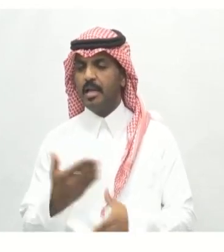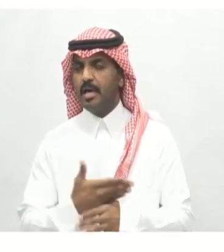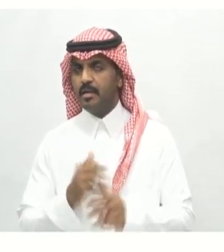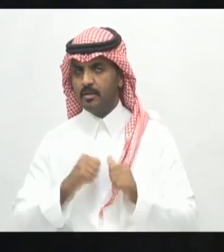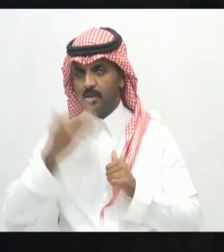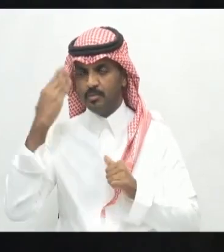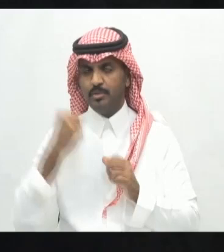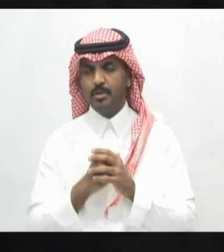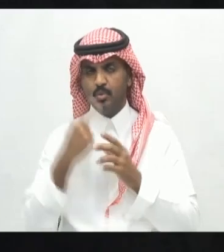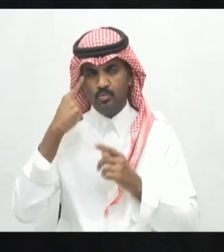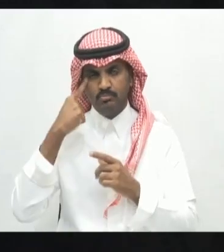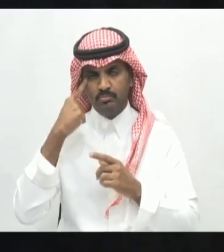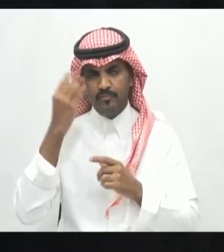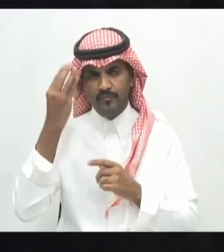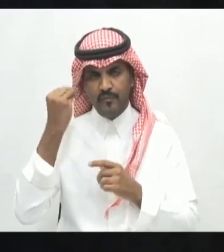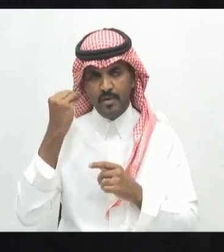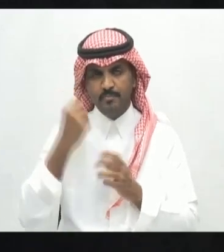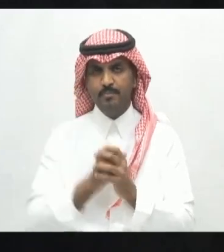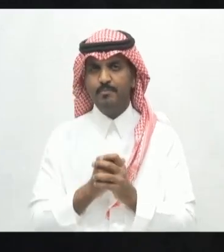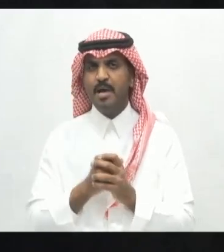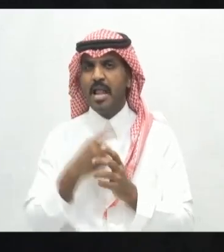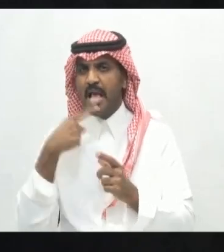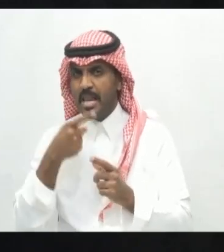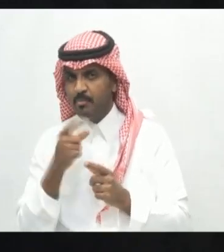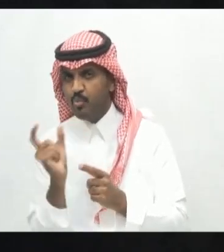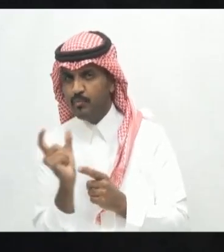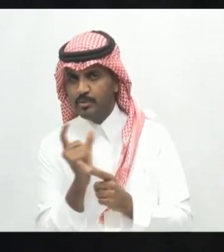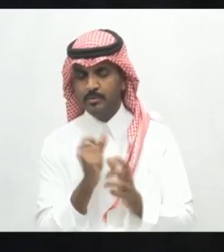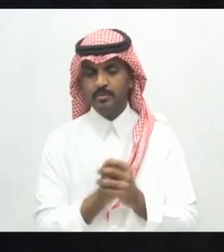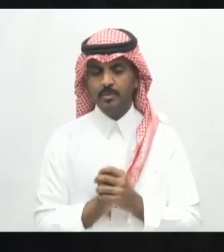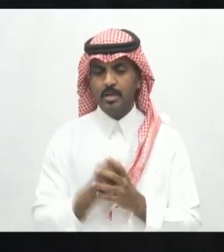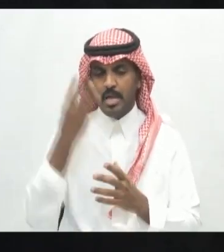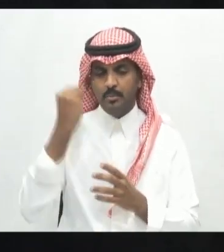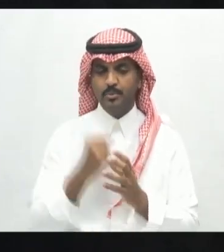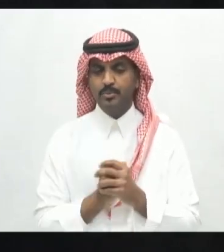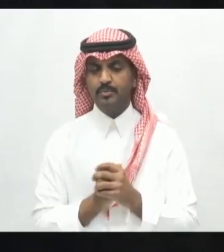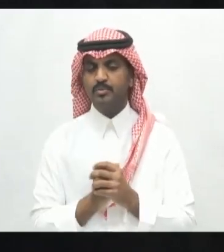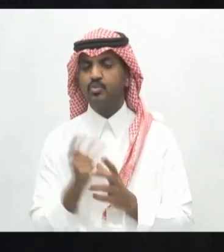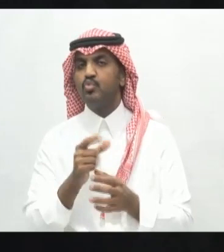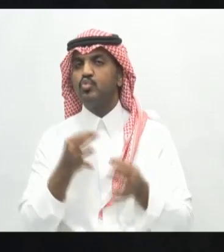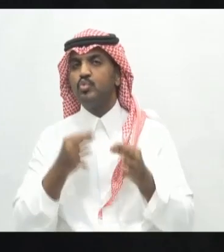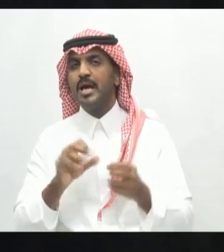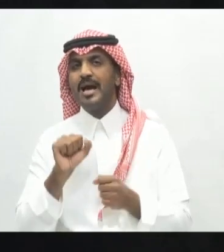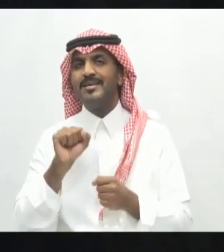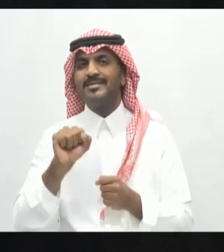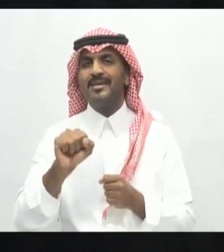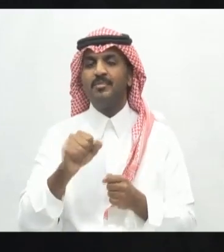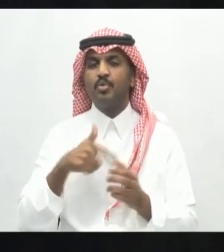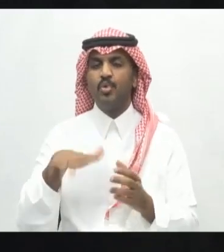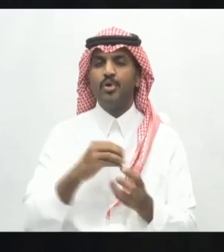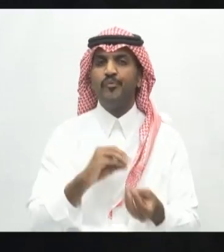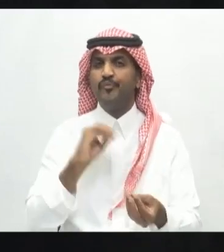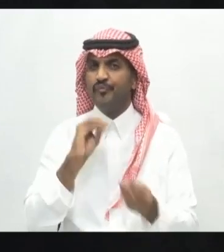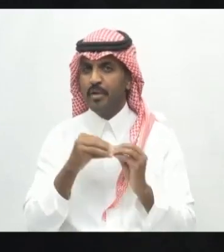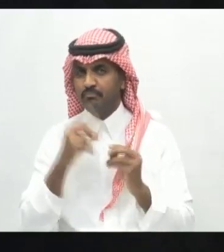لابد ان يكون عنده استيعاب للالفاظ والمصطلحات دائما نركز على المصطلحات الاصوليه خاصه بل في كل فن من